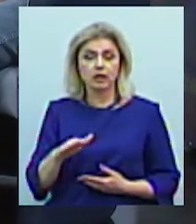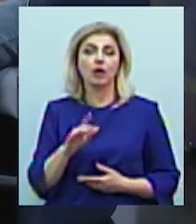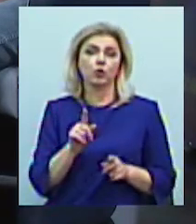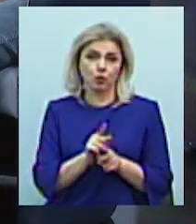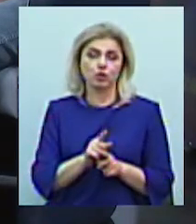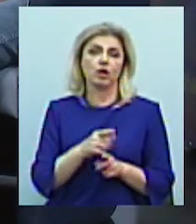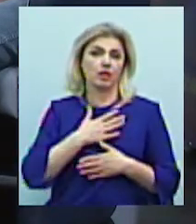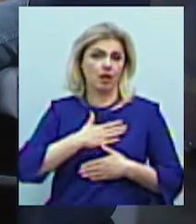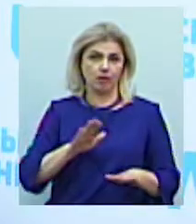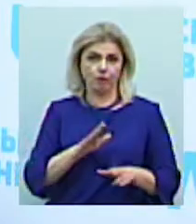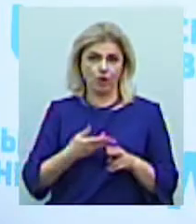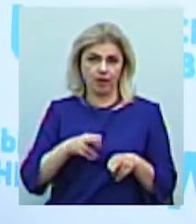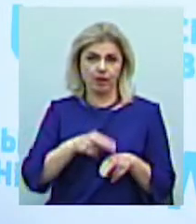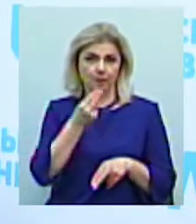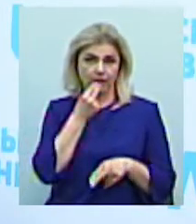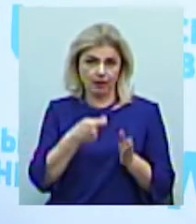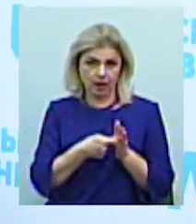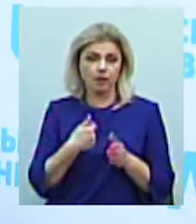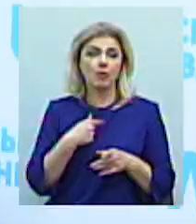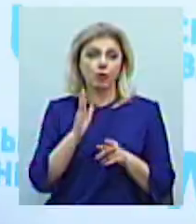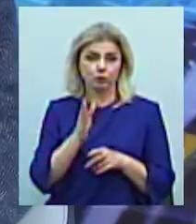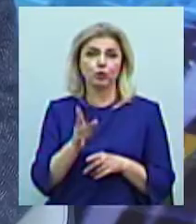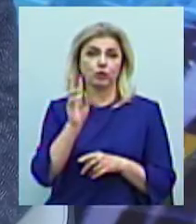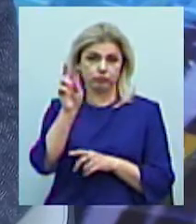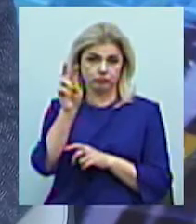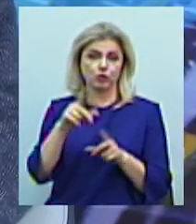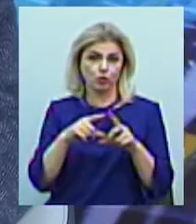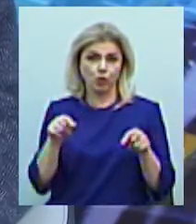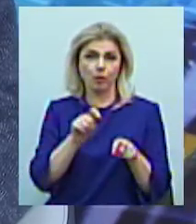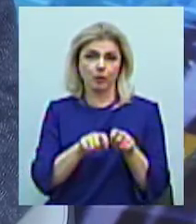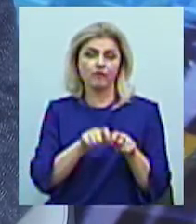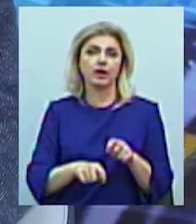свое негодование этим питанием. Я буду с ней тоже в эту школу приходить и проверять.